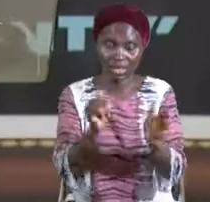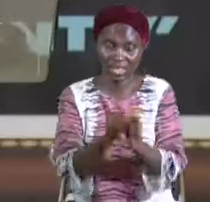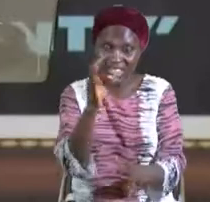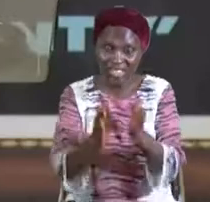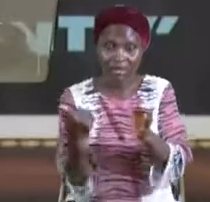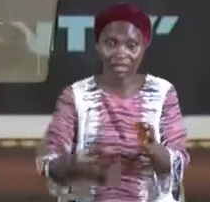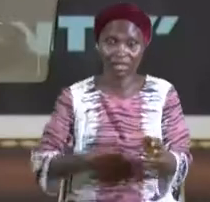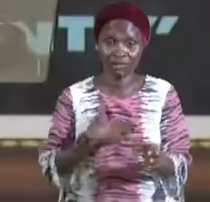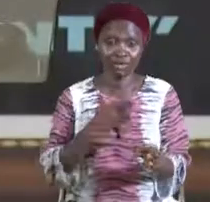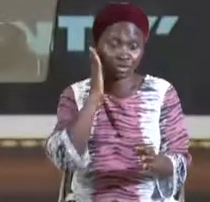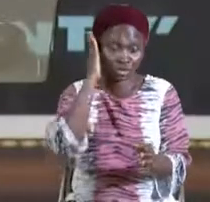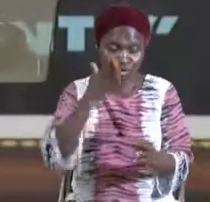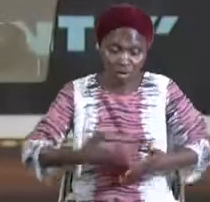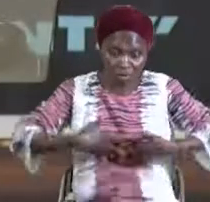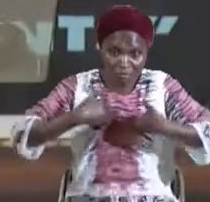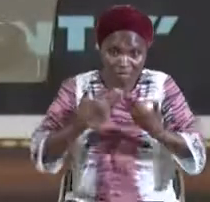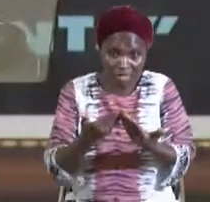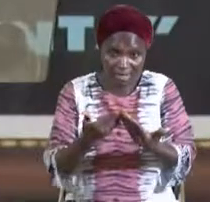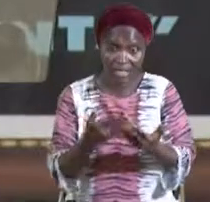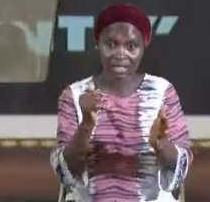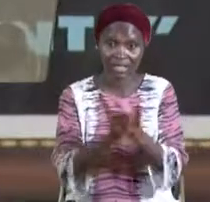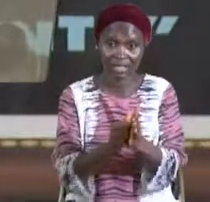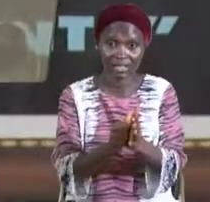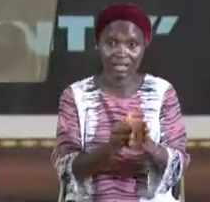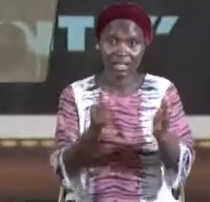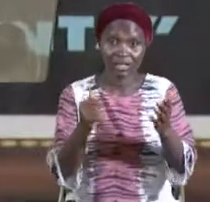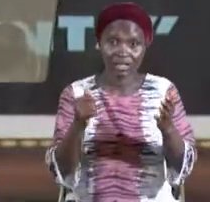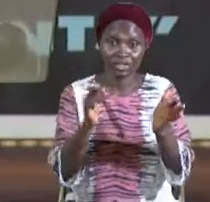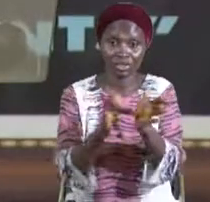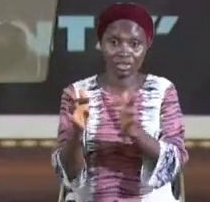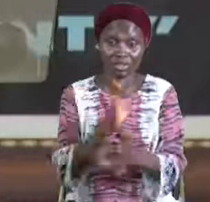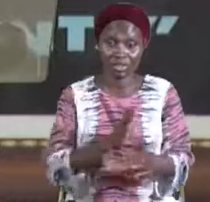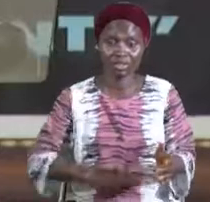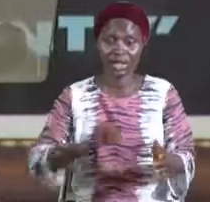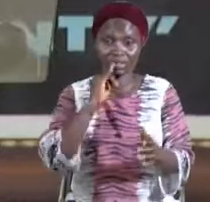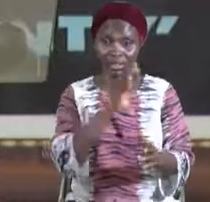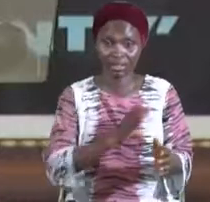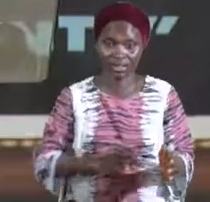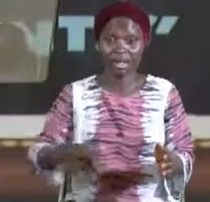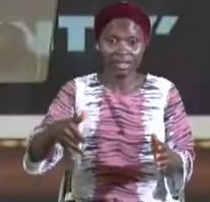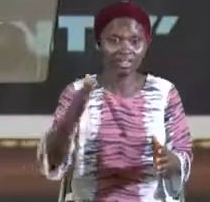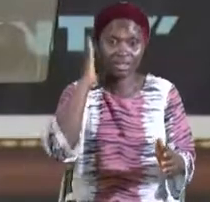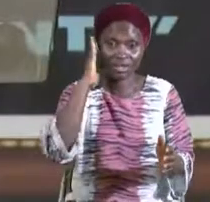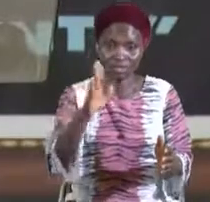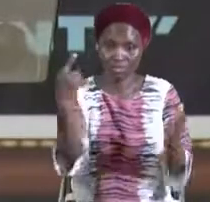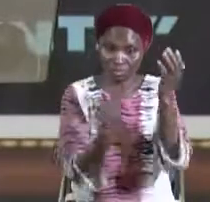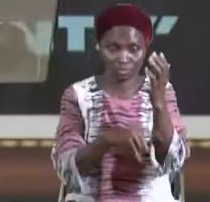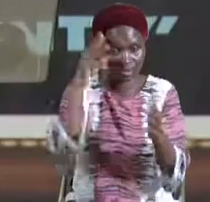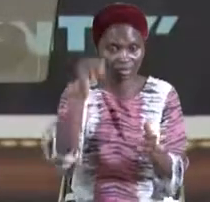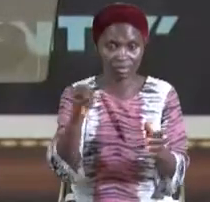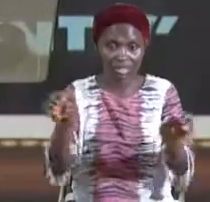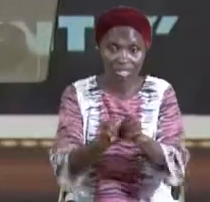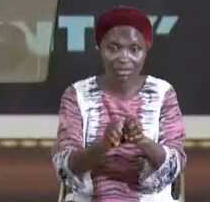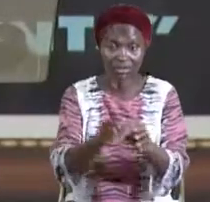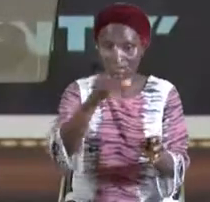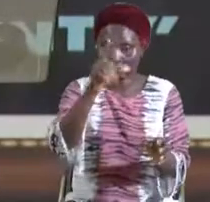confesser que Jésus-Christ est le Christ, ils vont régler son compte. Même Lazare qui est